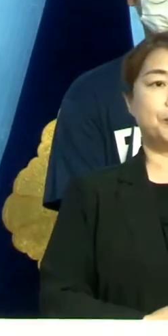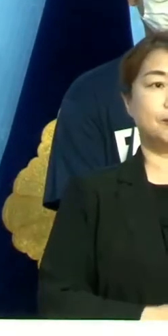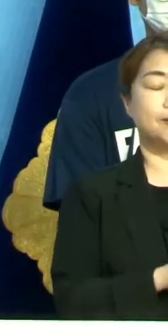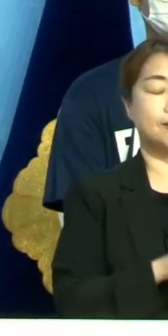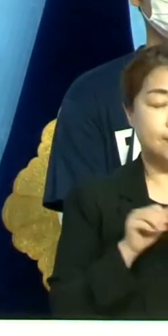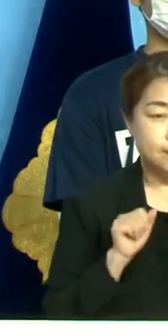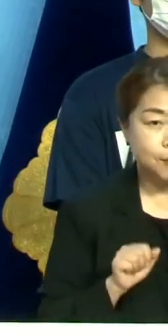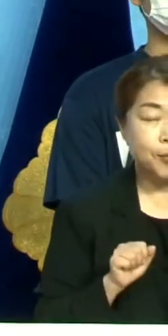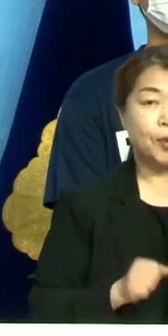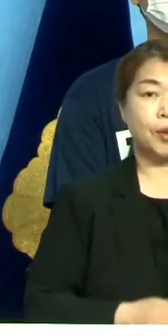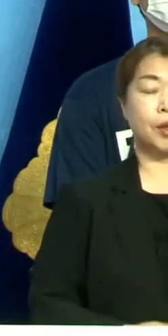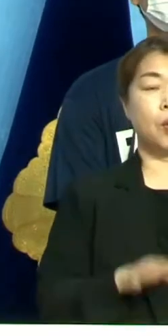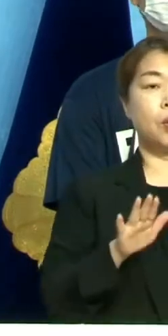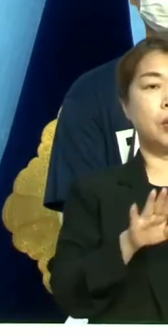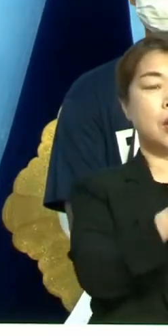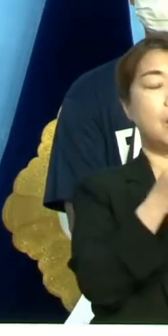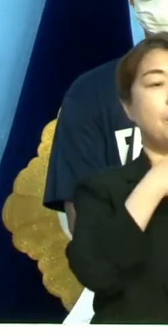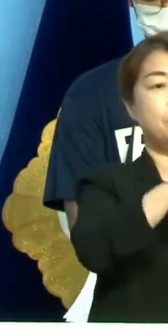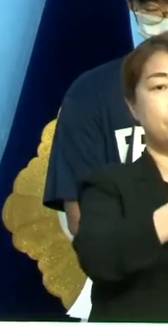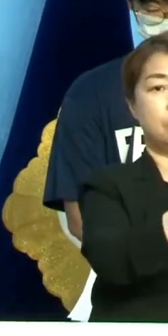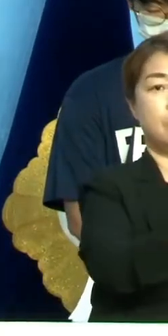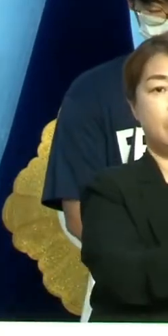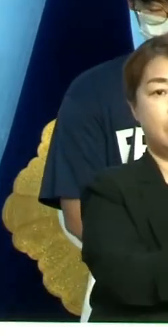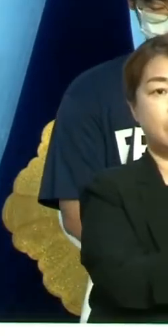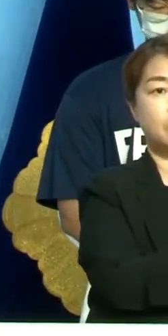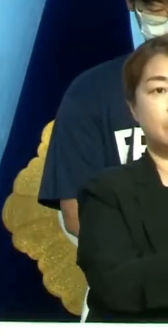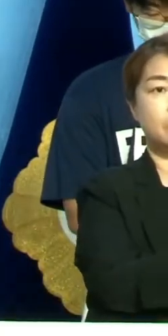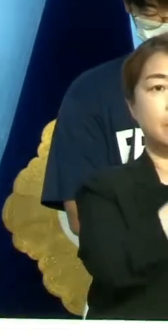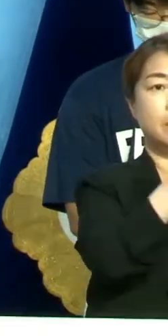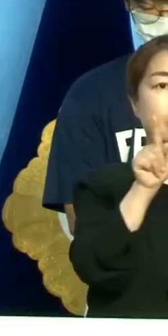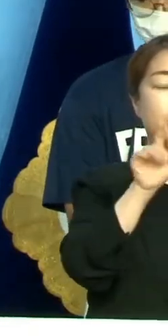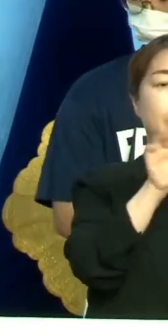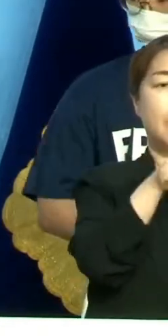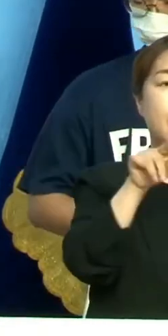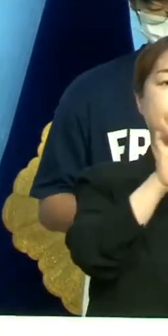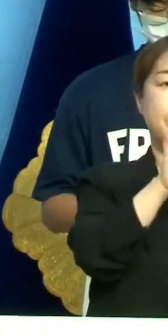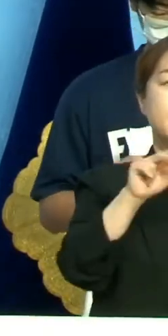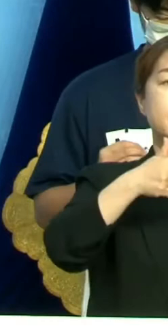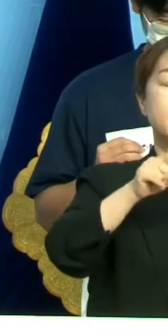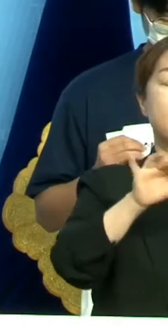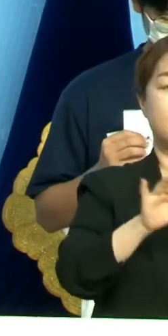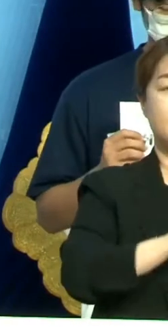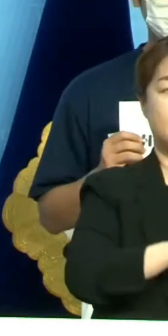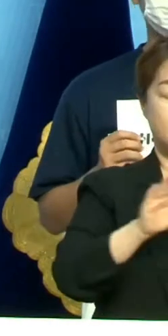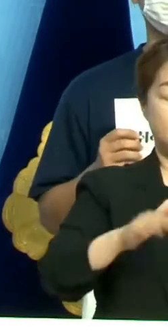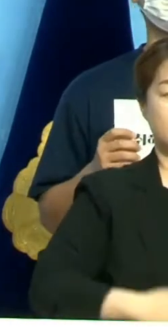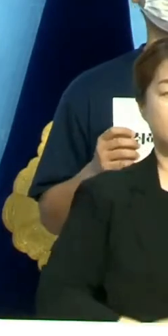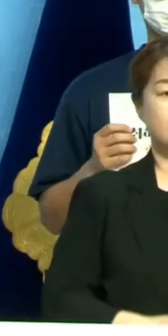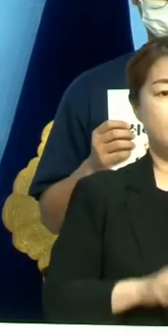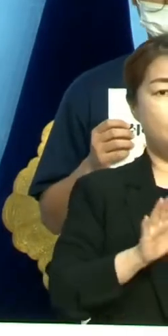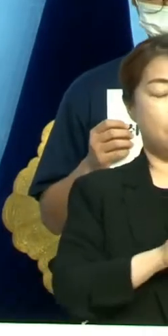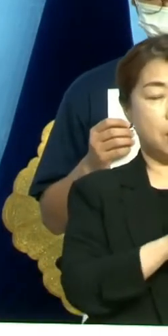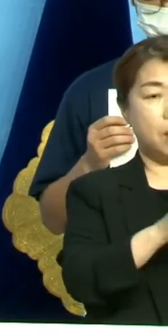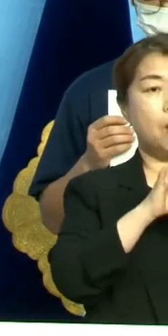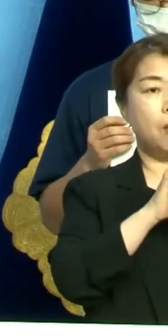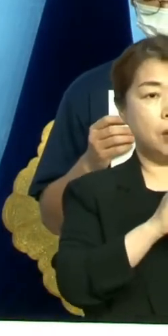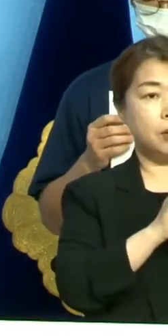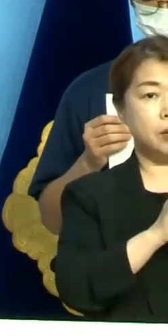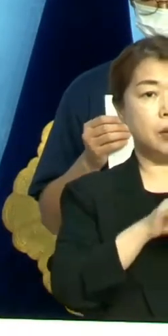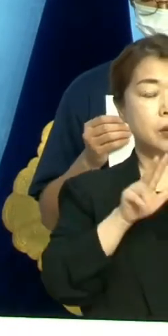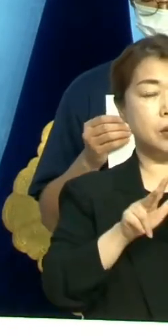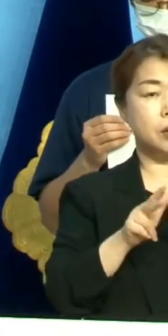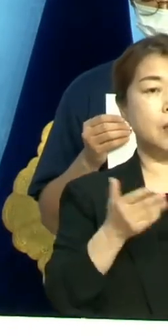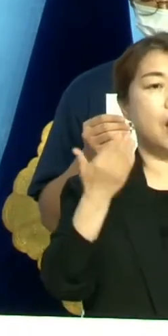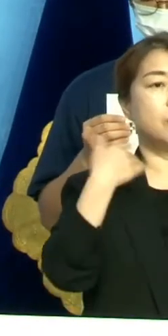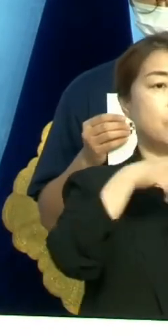안녕하십니까 저는 열린 민주당 의원 강민정 입니다 코로나 10 구로 지금